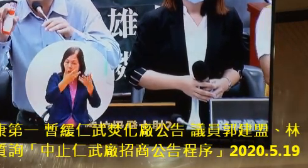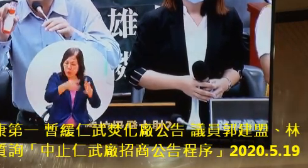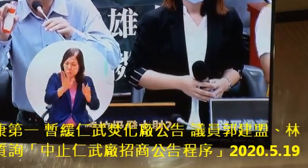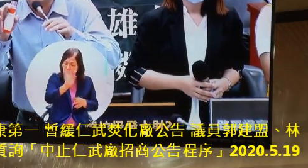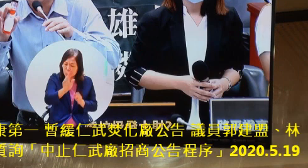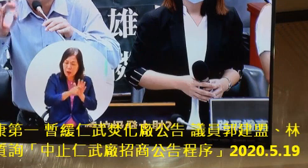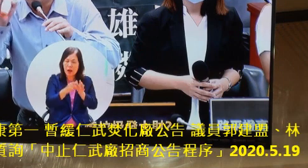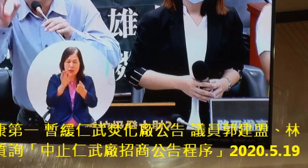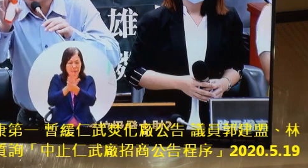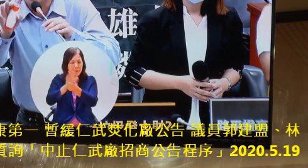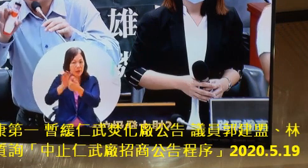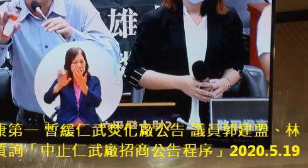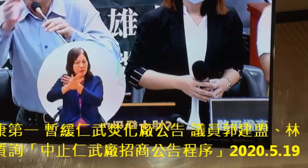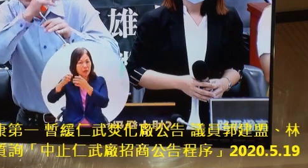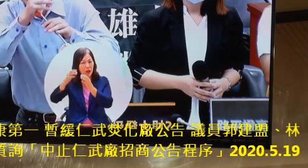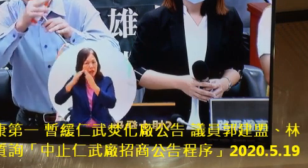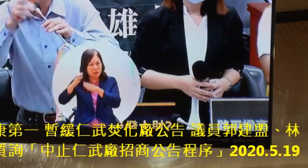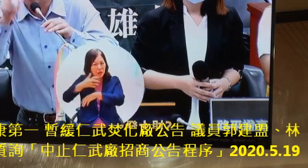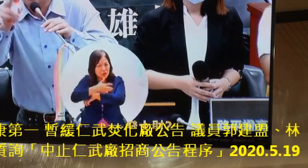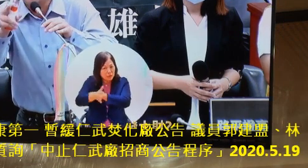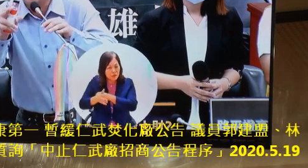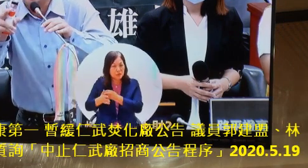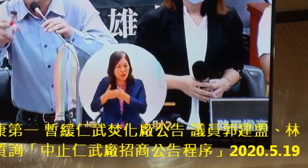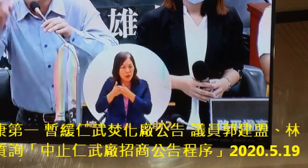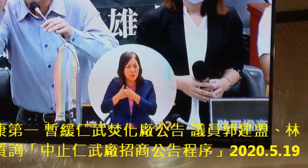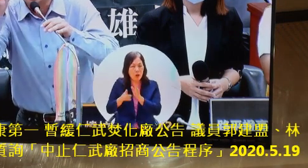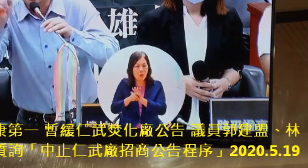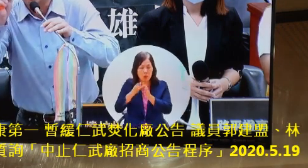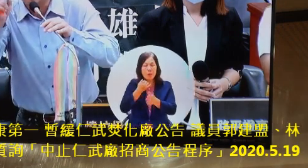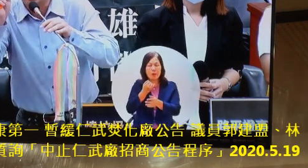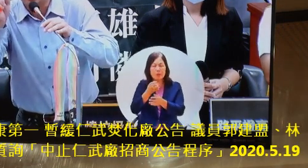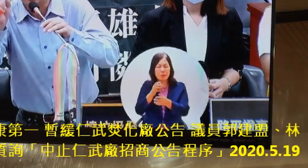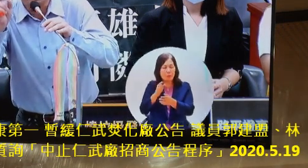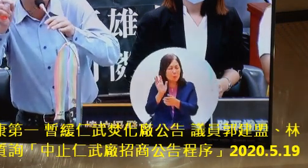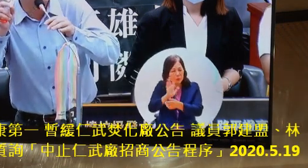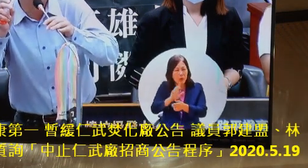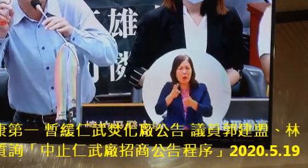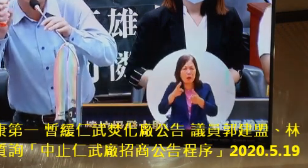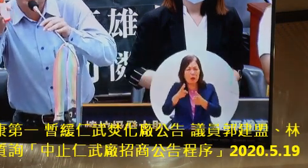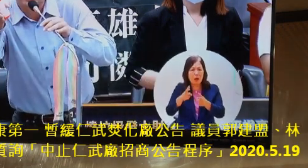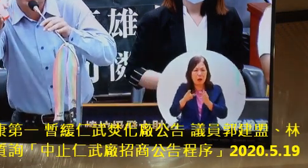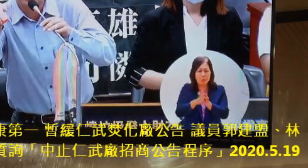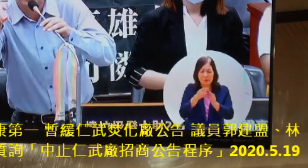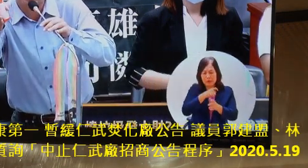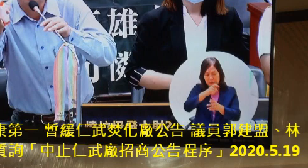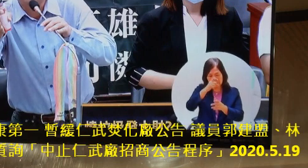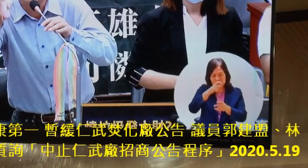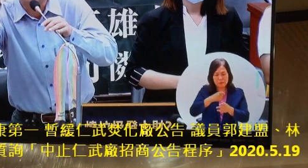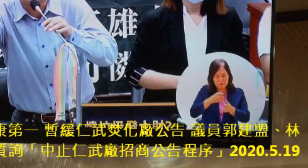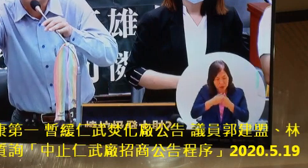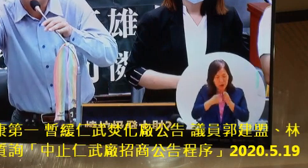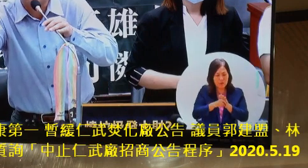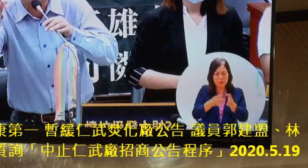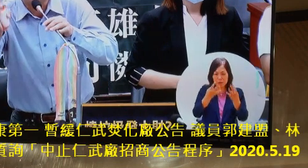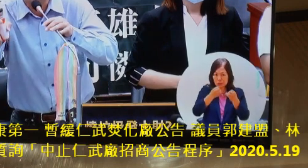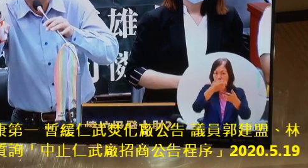市的热炉？我们不是不烧了，您看到了，我们愿意，只是我们要合理的要求减量这一部分，